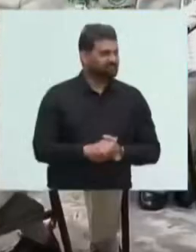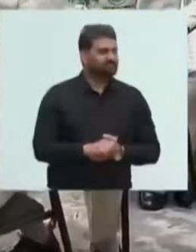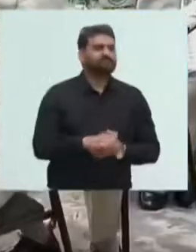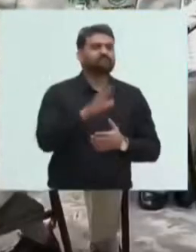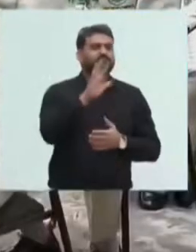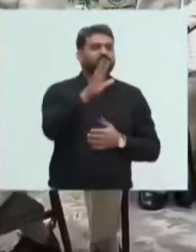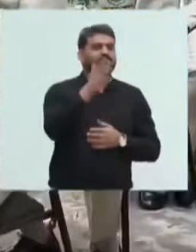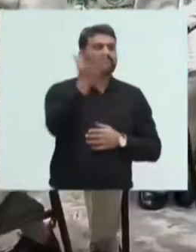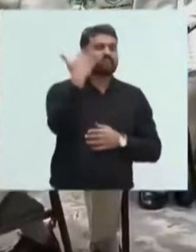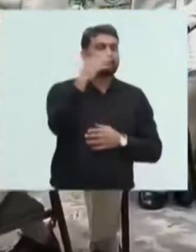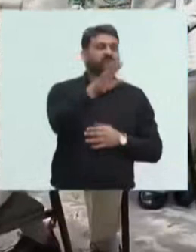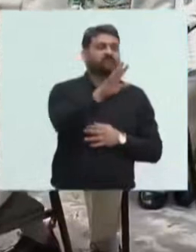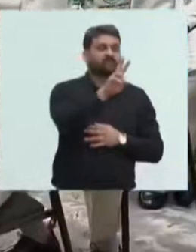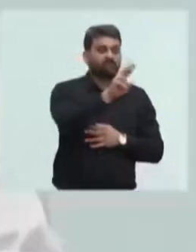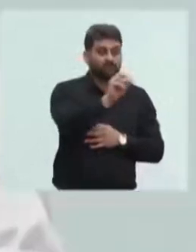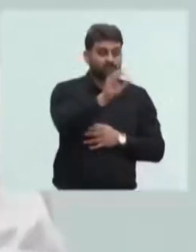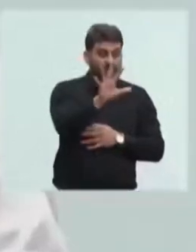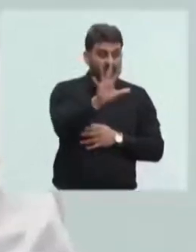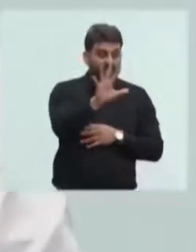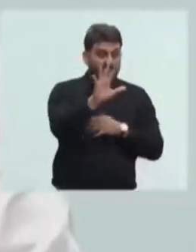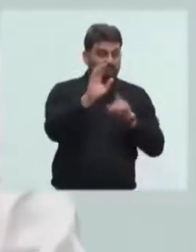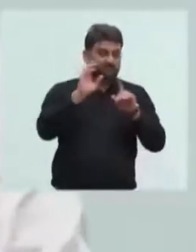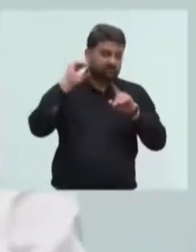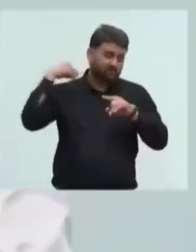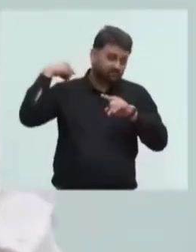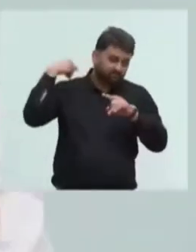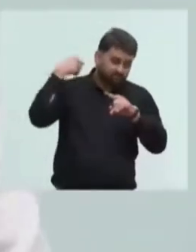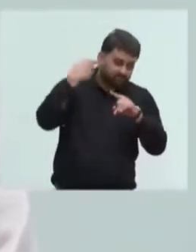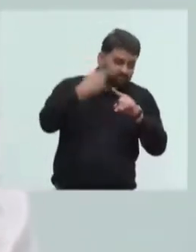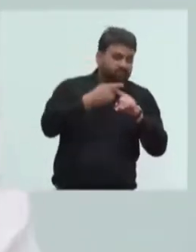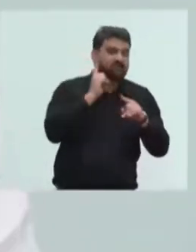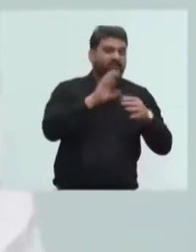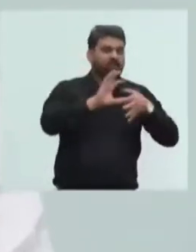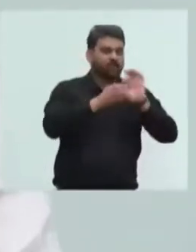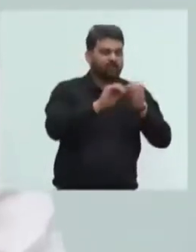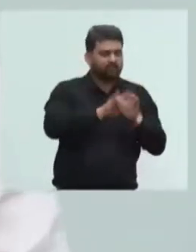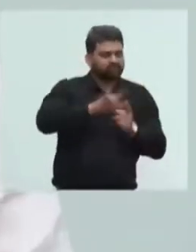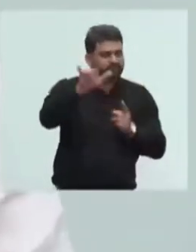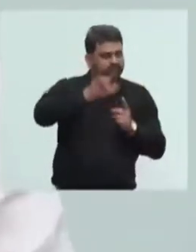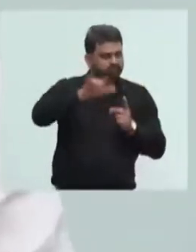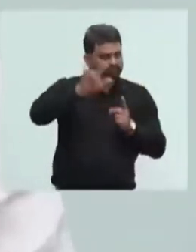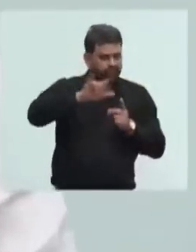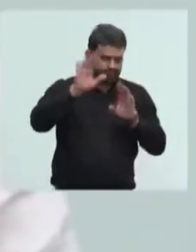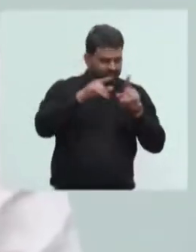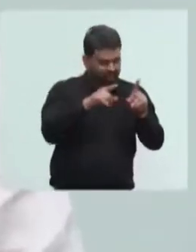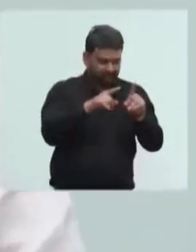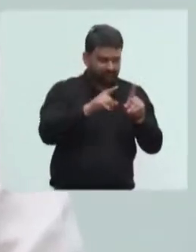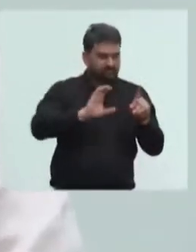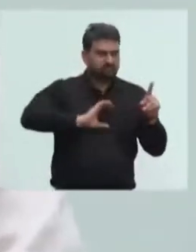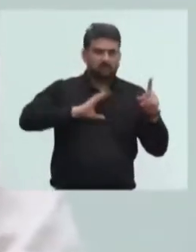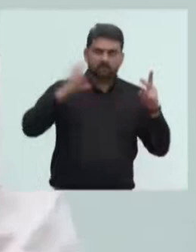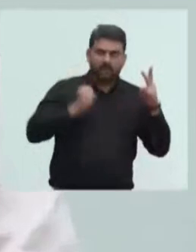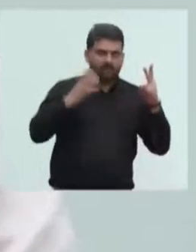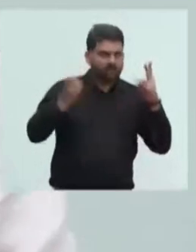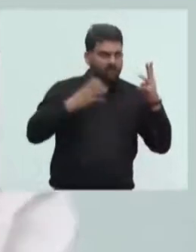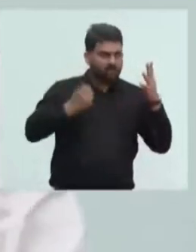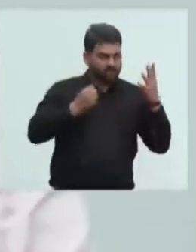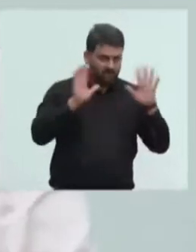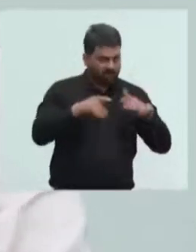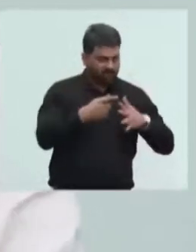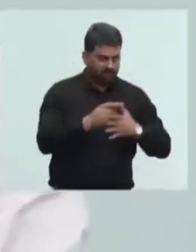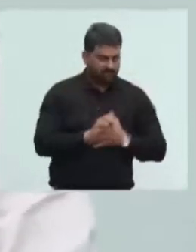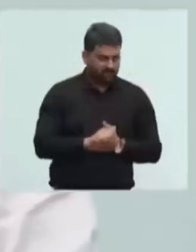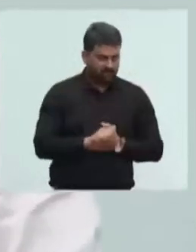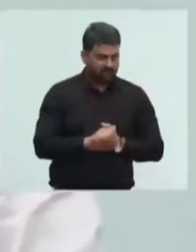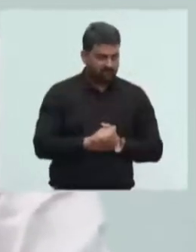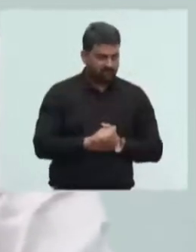अगर 2005 से लेकर अब तक के हर डेवलप्ड में आप पदक जीतकर के